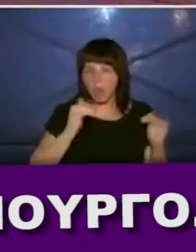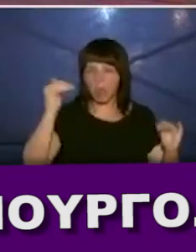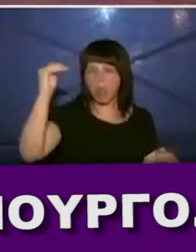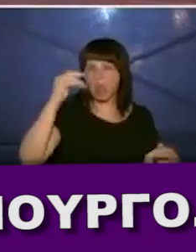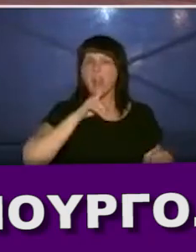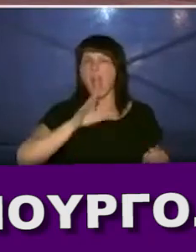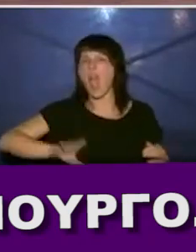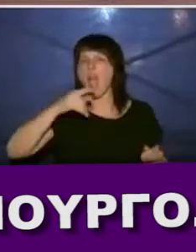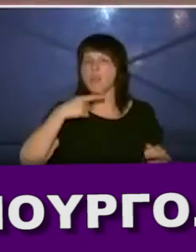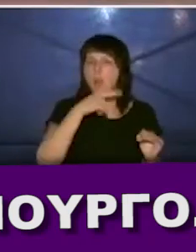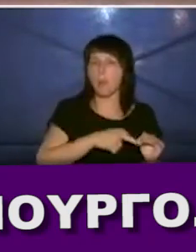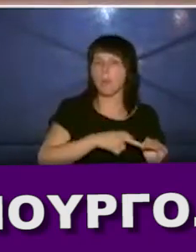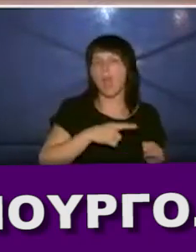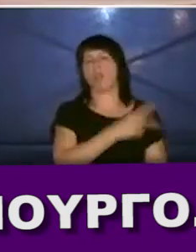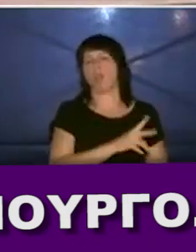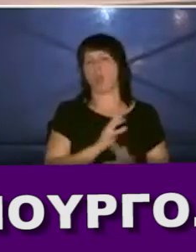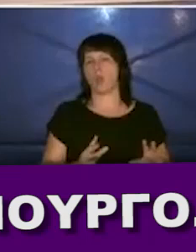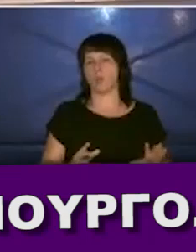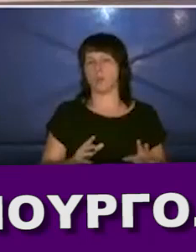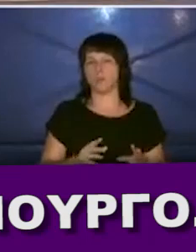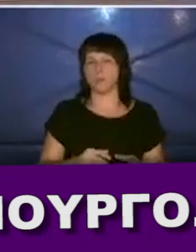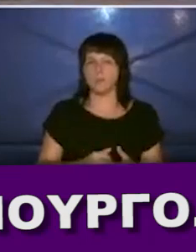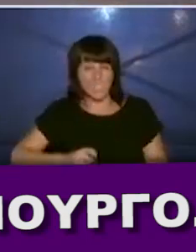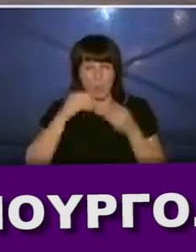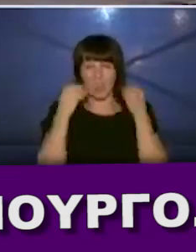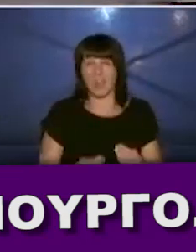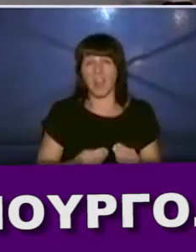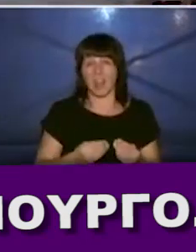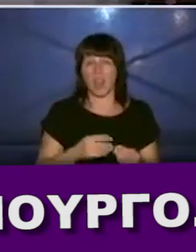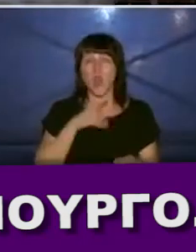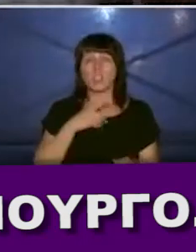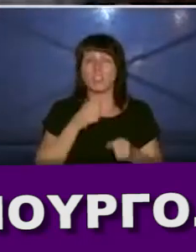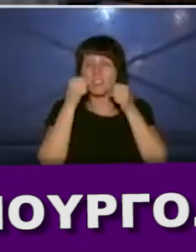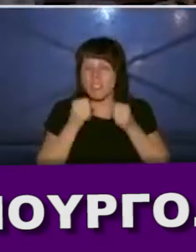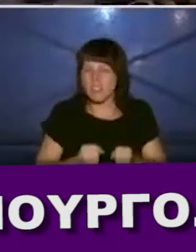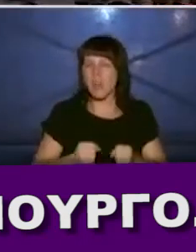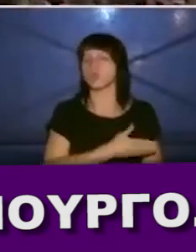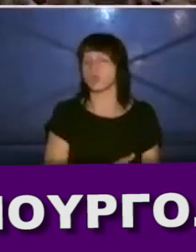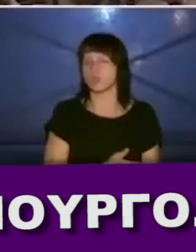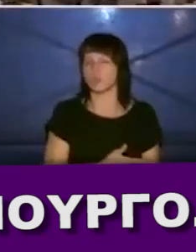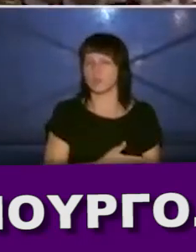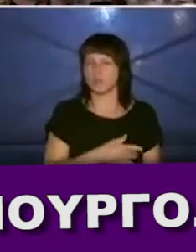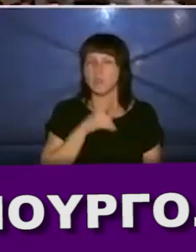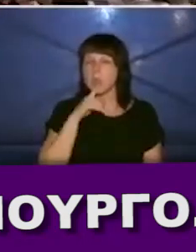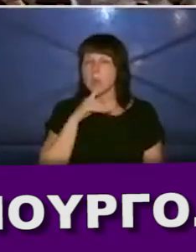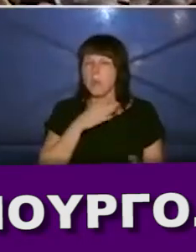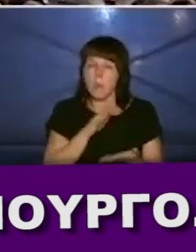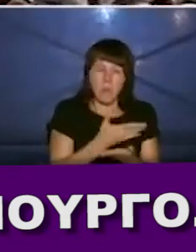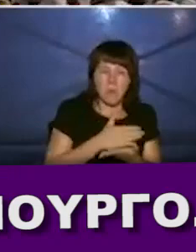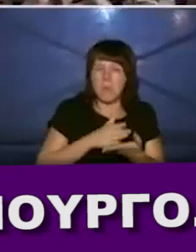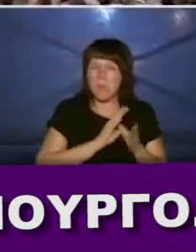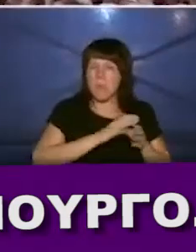της εργασίας. Αυτή είναι η σταθερότητά τους. Γνωρίζουμε καλά ότι η σταθερότητα που υπόσχεται μέσα από τα διχαστικά